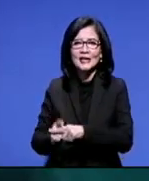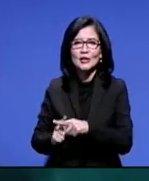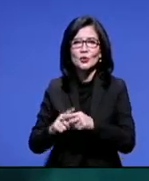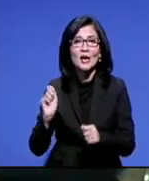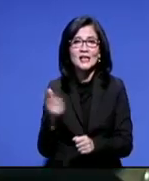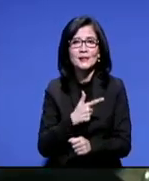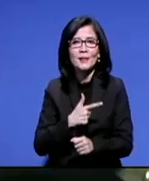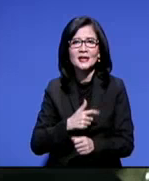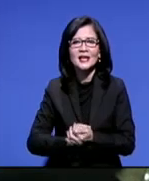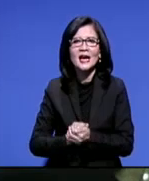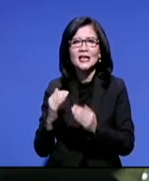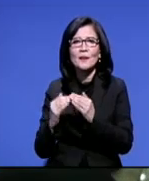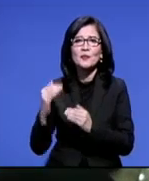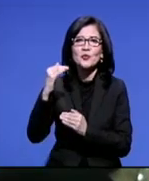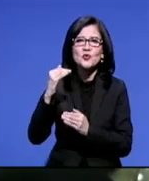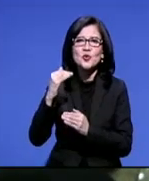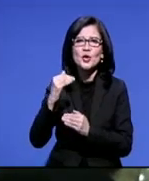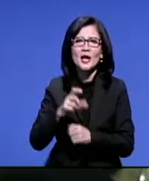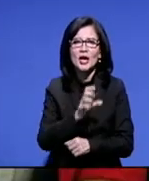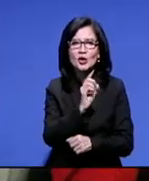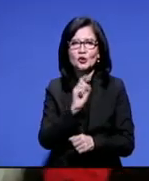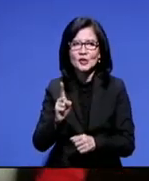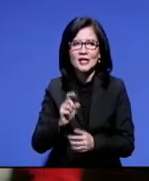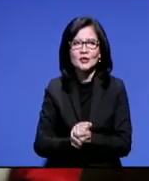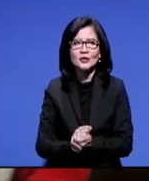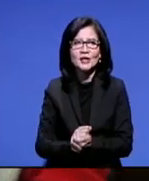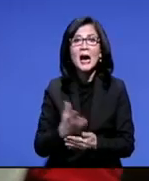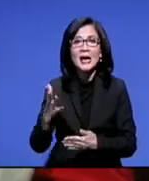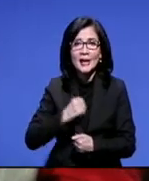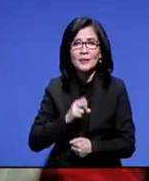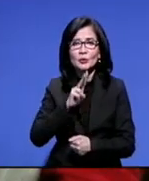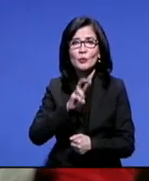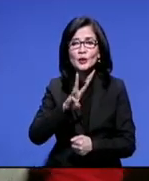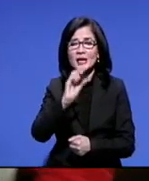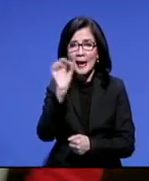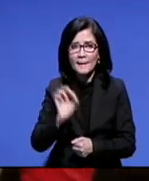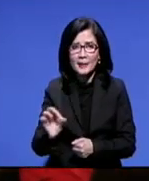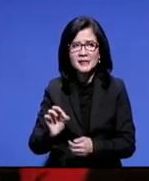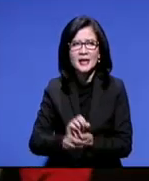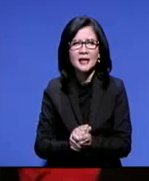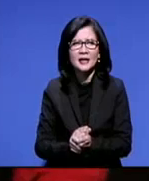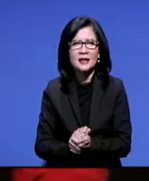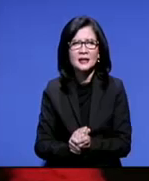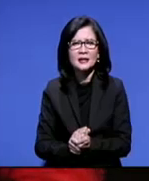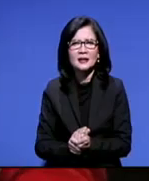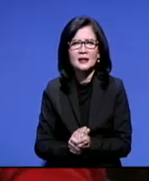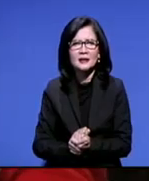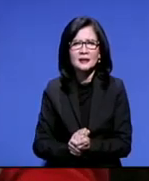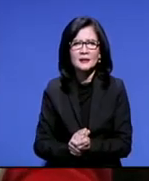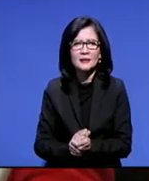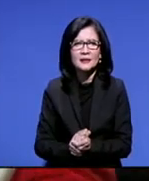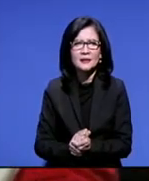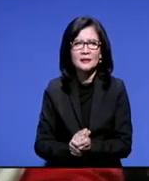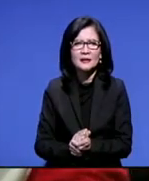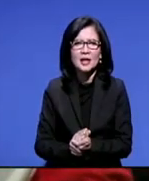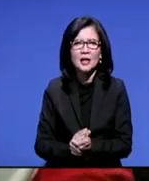pasangan Jokowi Ma'ruf. Kita mendapatkan 23%, tentunya secara nasional PDI Perjuangan